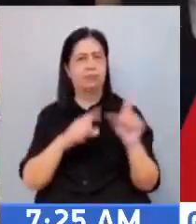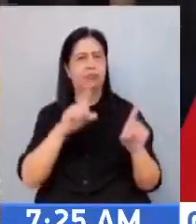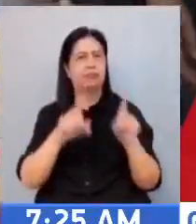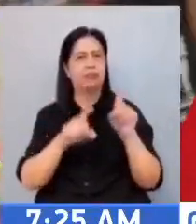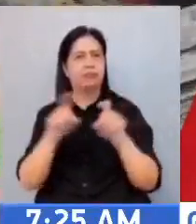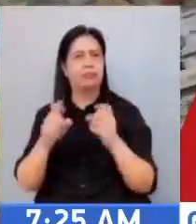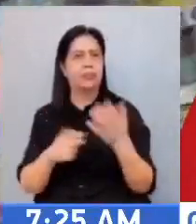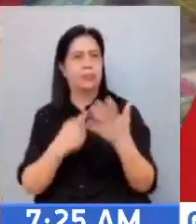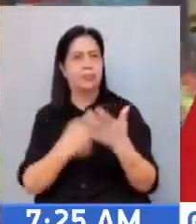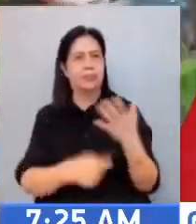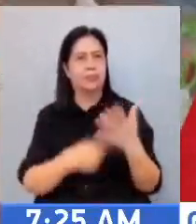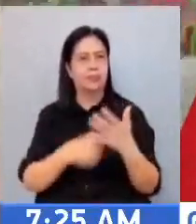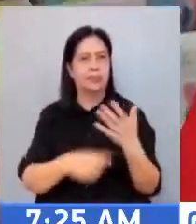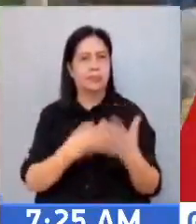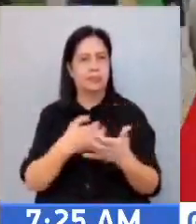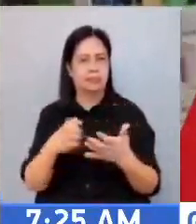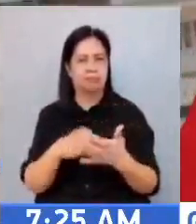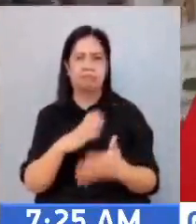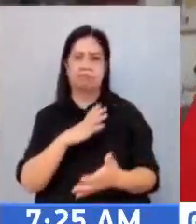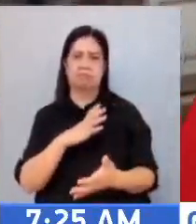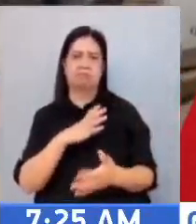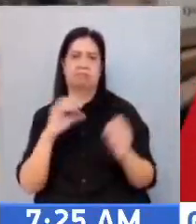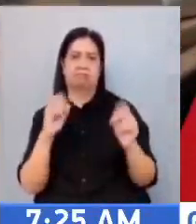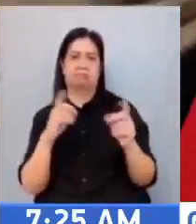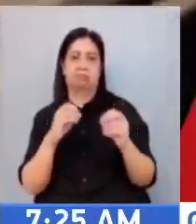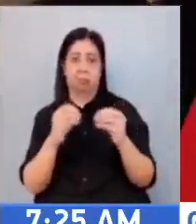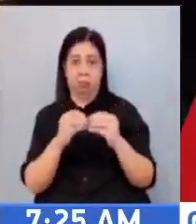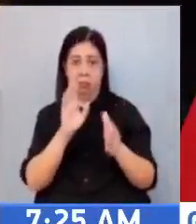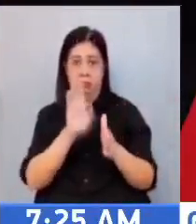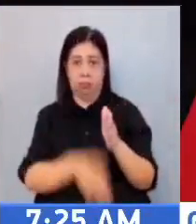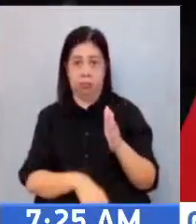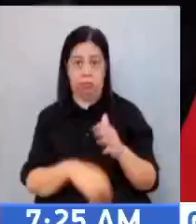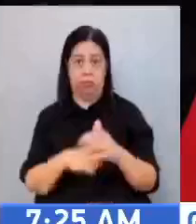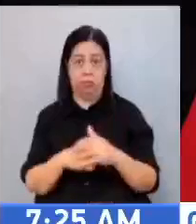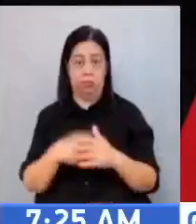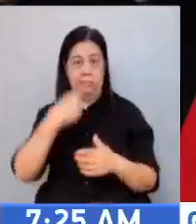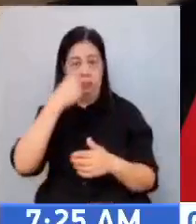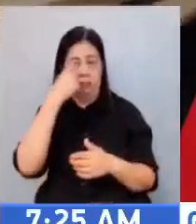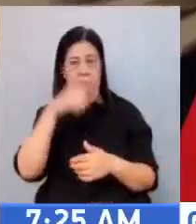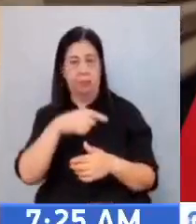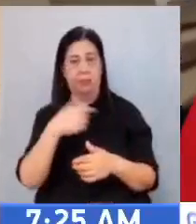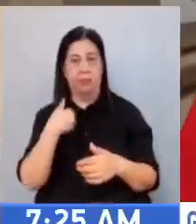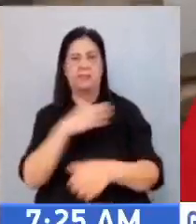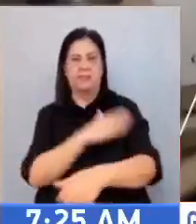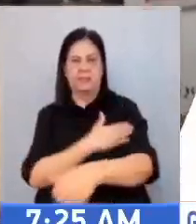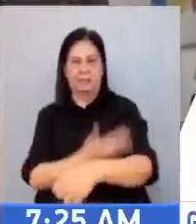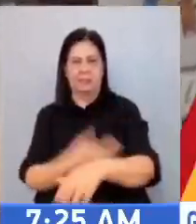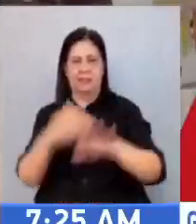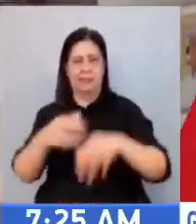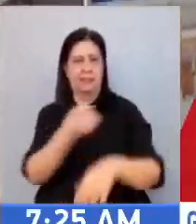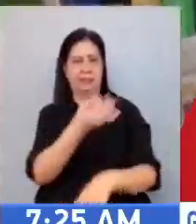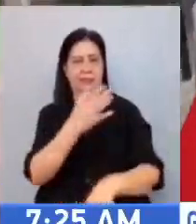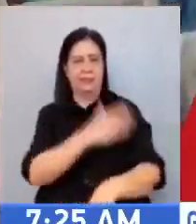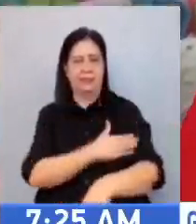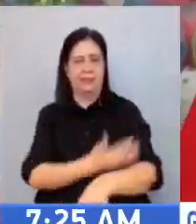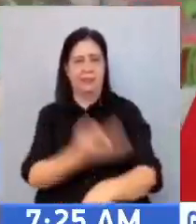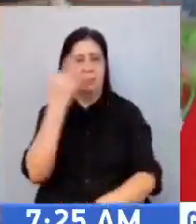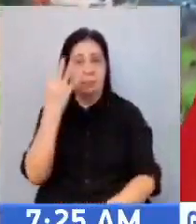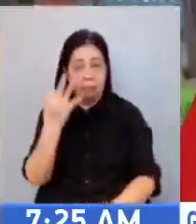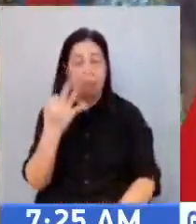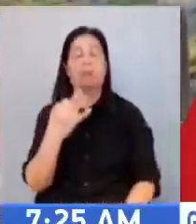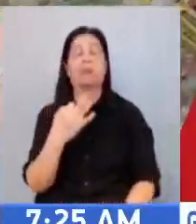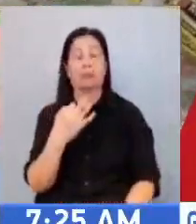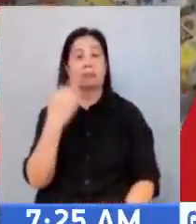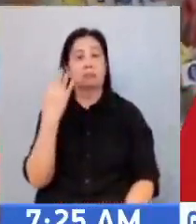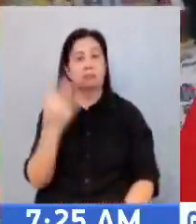ng mga bilihin? Okay naman po, mas mura dito. Mas mura ho. Sabali po siya po kasi siya yung may mga anak na. Ilang yung anak nyo? Tatlo po. Tatlo. Ano yung mga